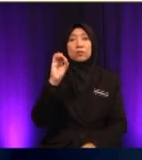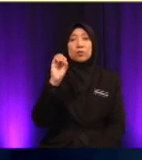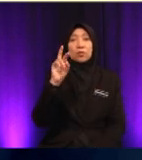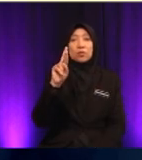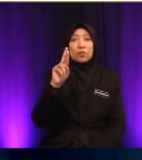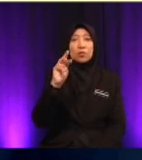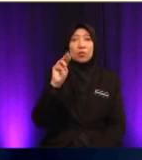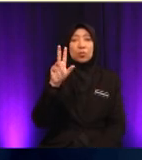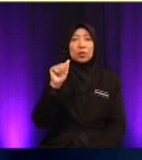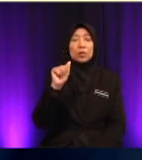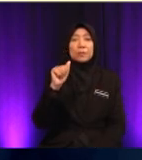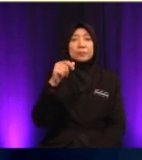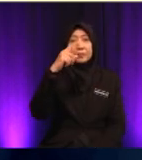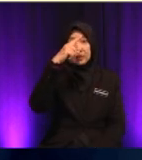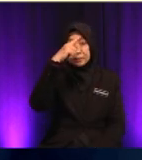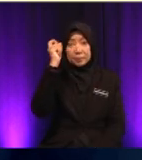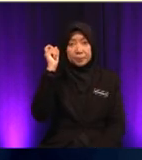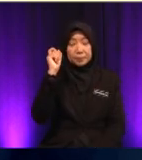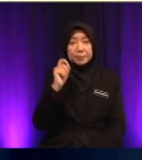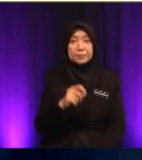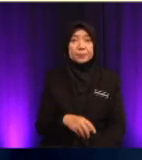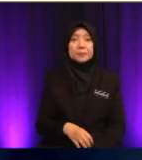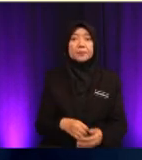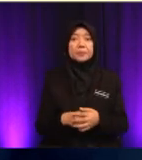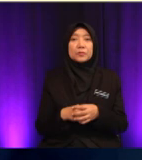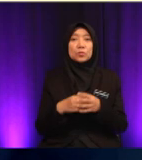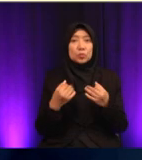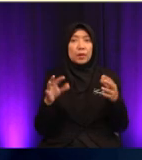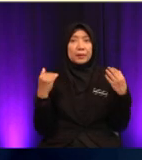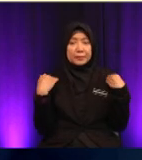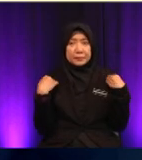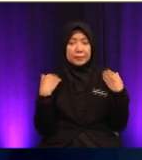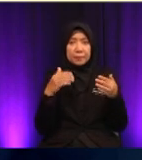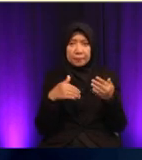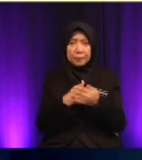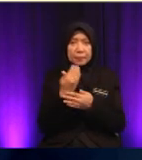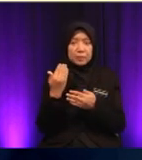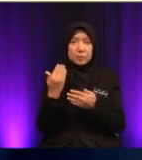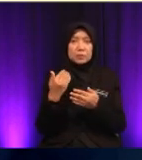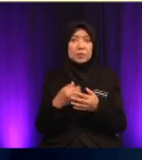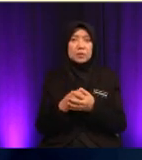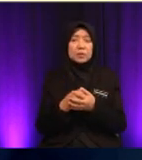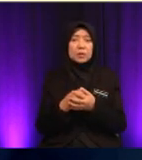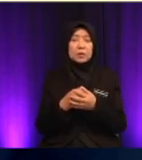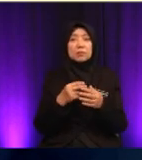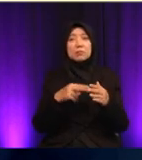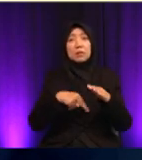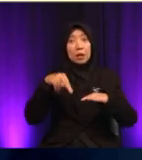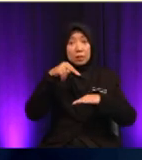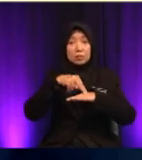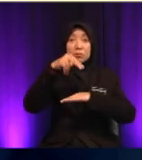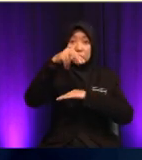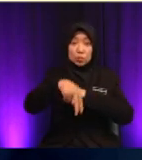satu-satu menggunakan familia yang telah diterbitkan tadi jadi aku yang didapati Ila nek dan turun semula